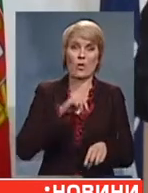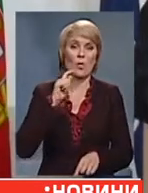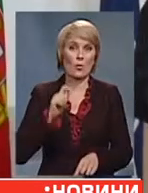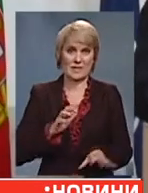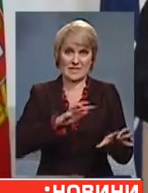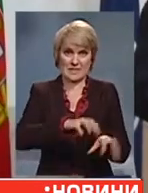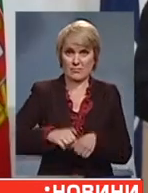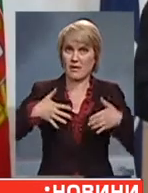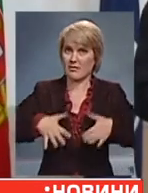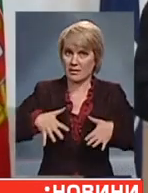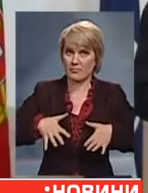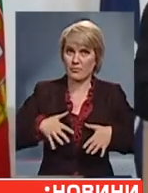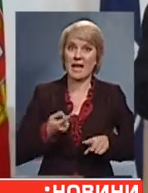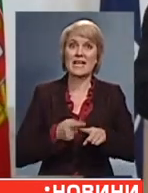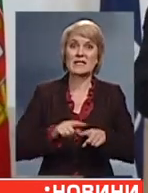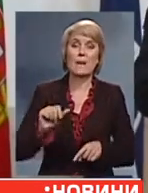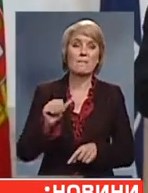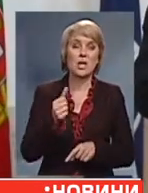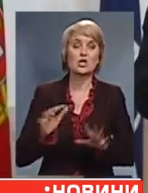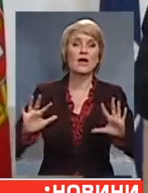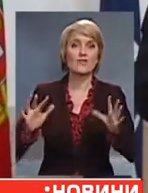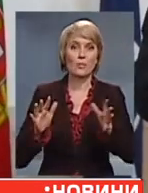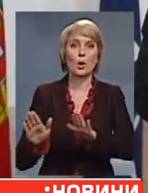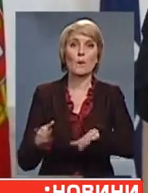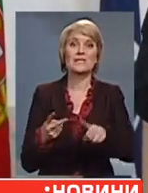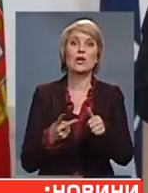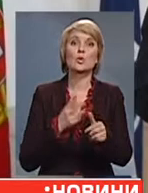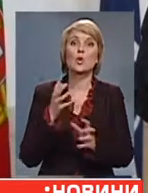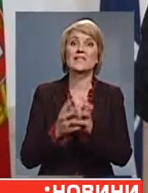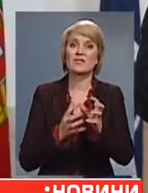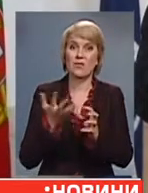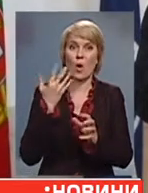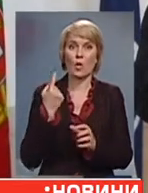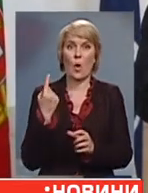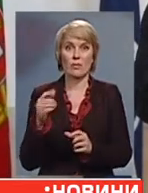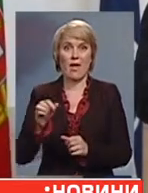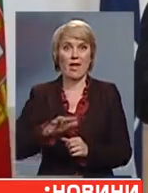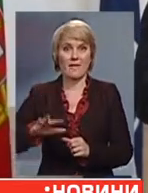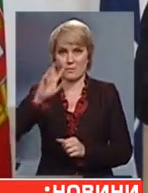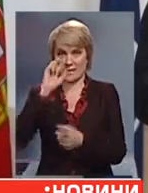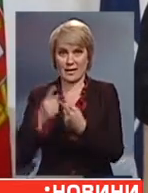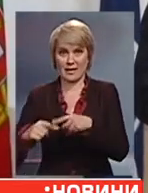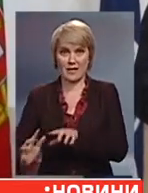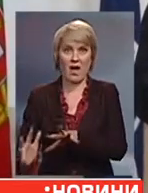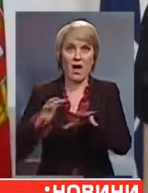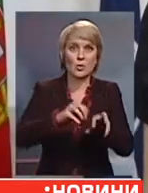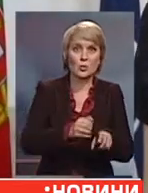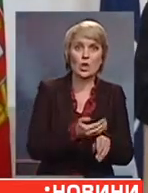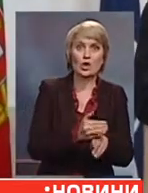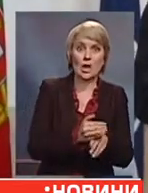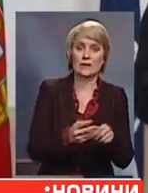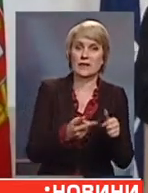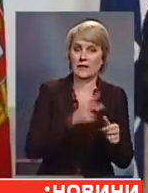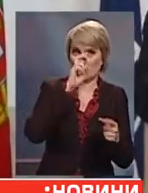анексувавши Крим це перший випадок після Другої Світової коли одна європейська країна анексує частину іншої це вимагає від НАТО